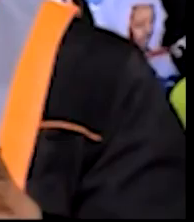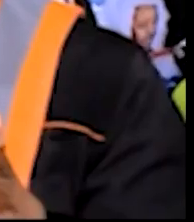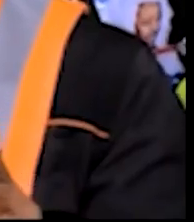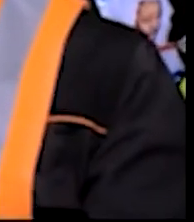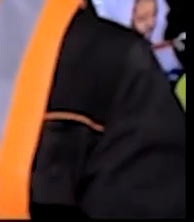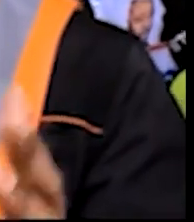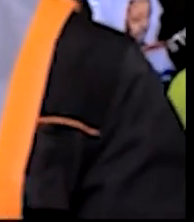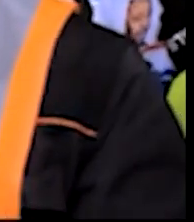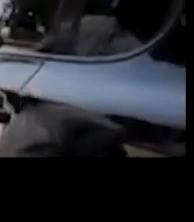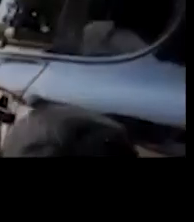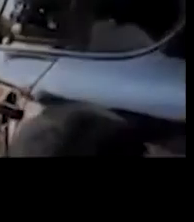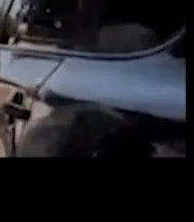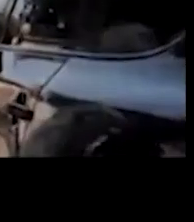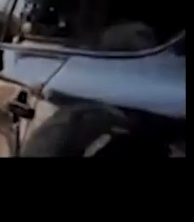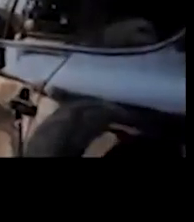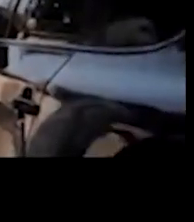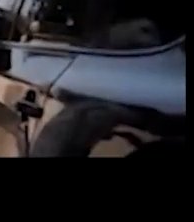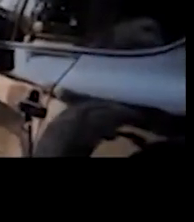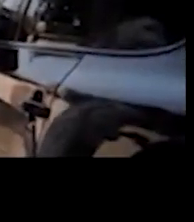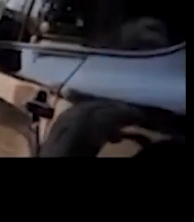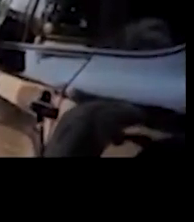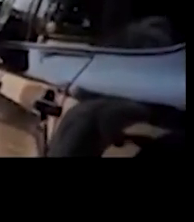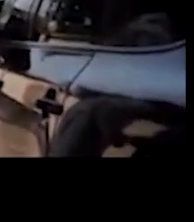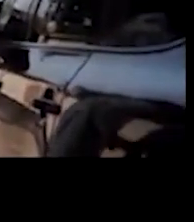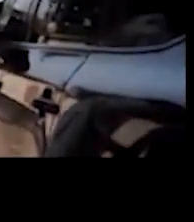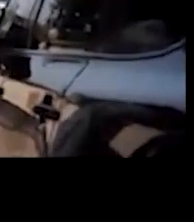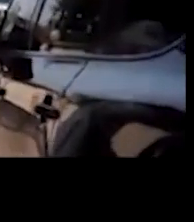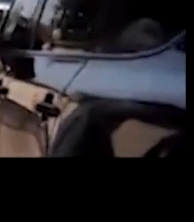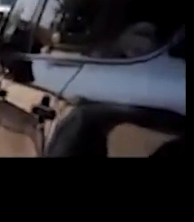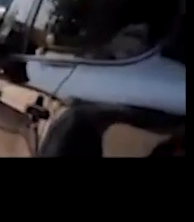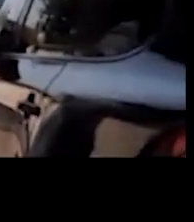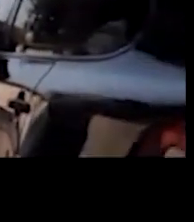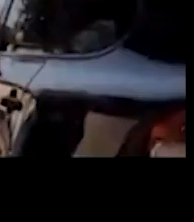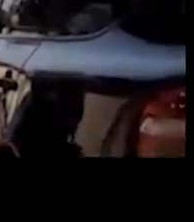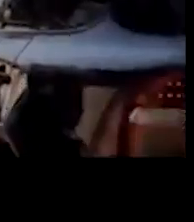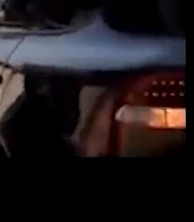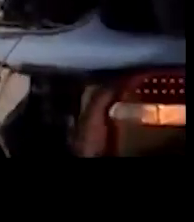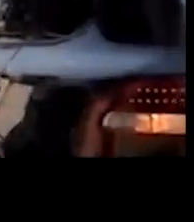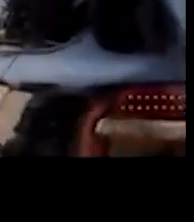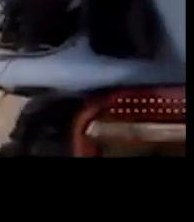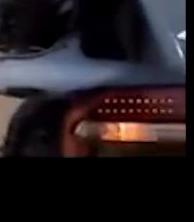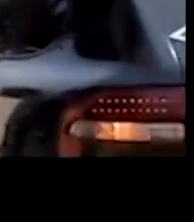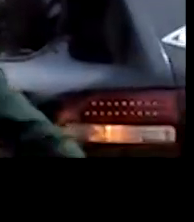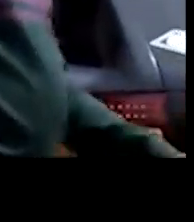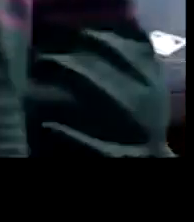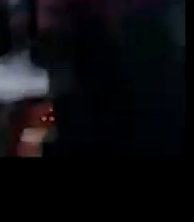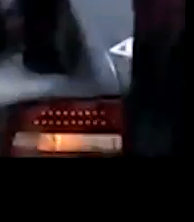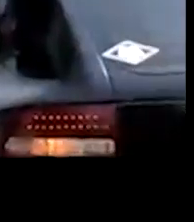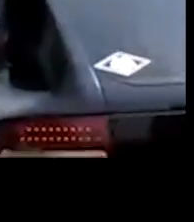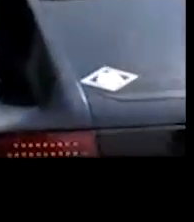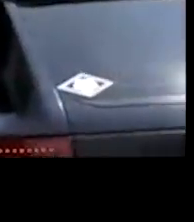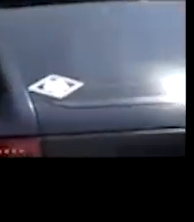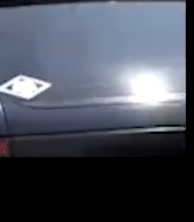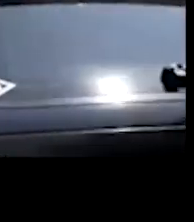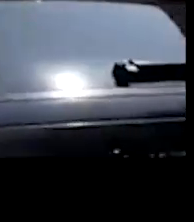pied dans le Haut-Katanga. L'initiateur de ces nouveaux venus dans la sphère politique n'est pas dans son premier essai. Il a déjà